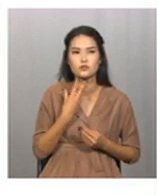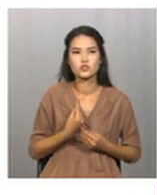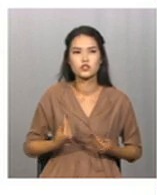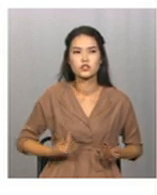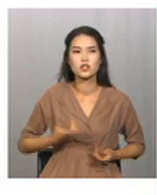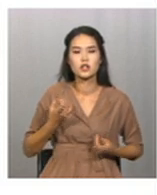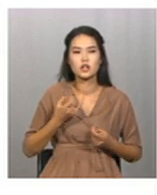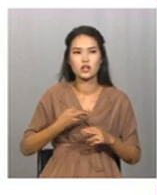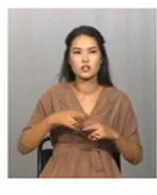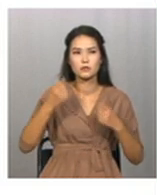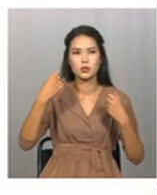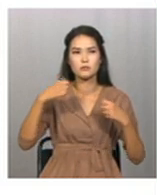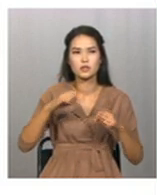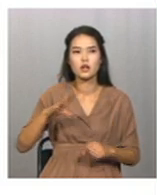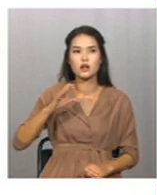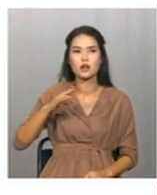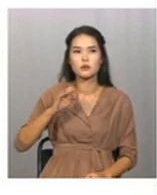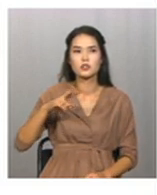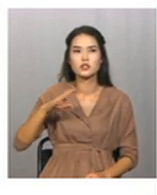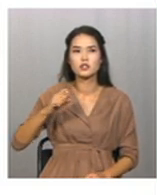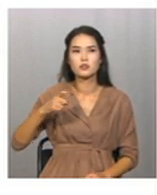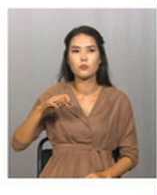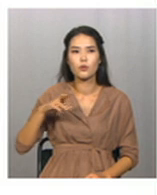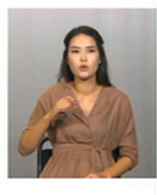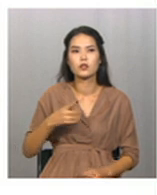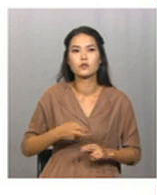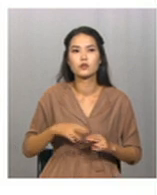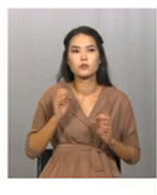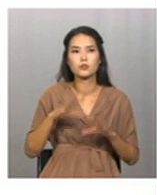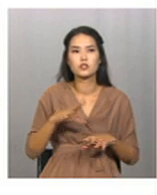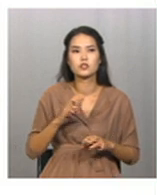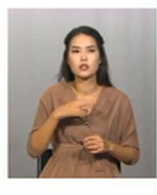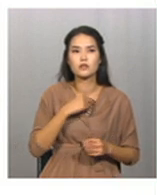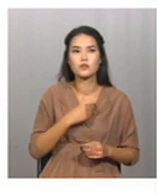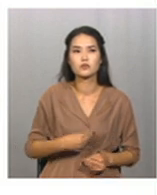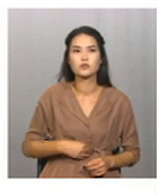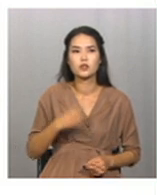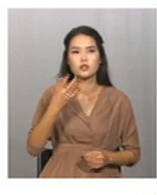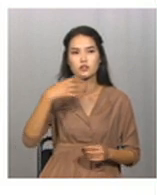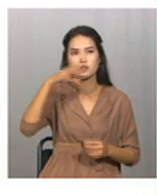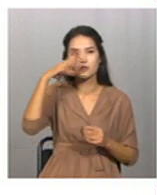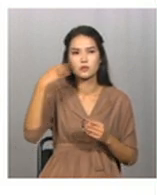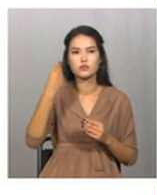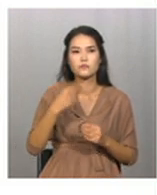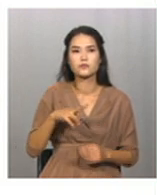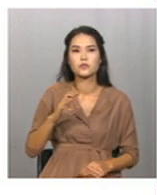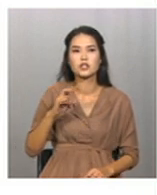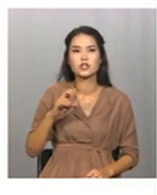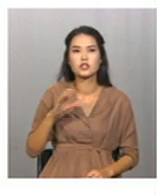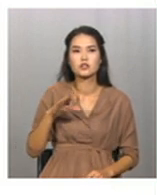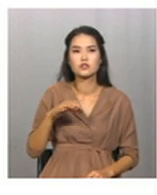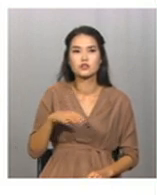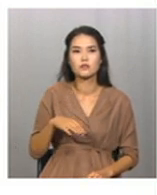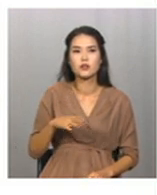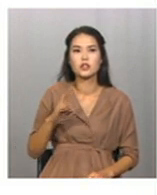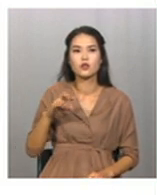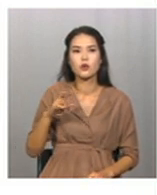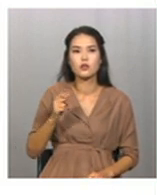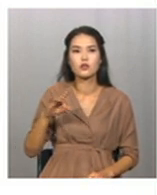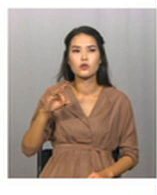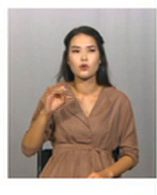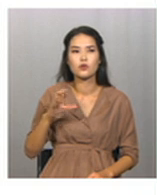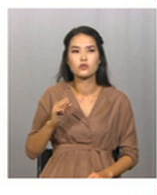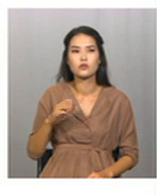жизнью ради победы, капитан Тимохин, который с одной шпажкой бросился на врага, Денисов, Николай